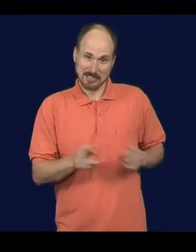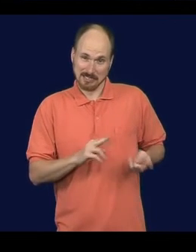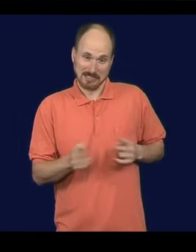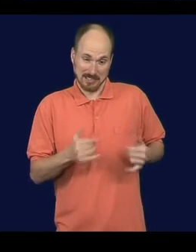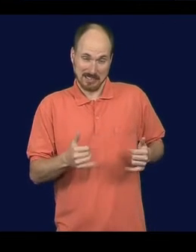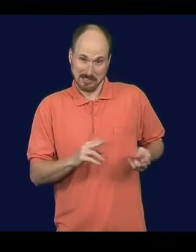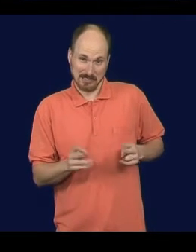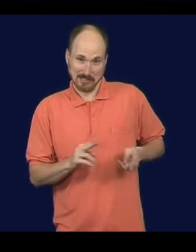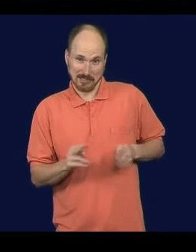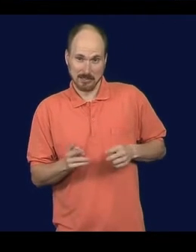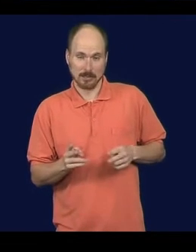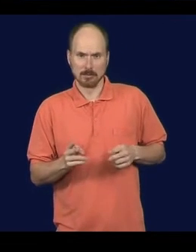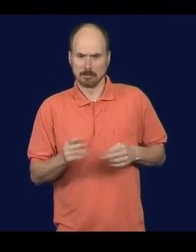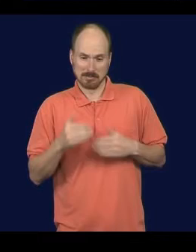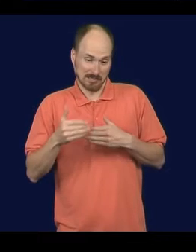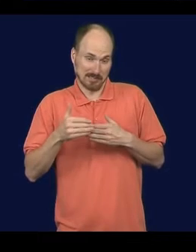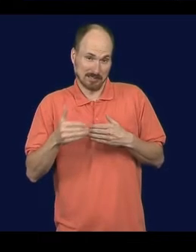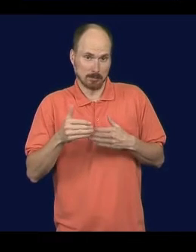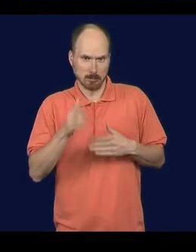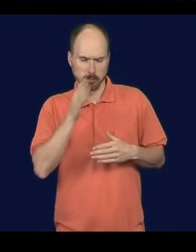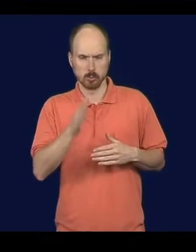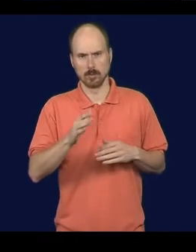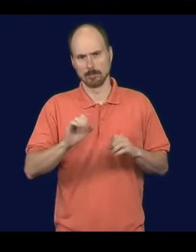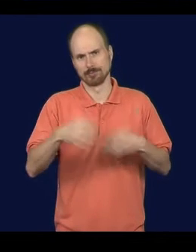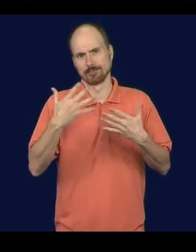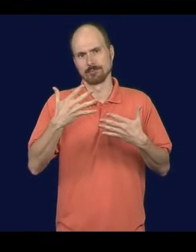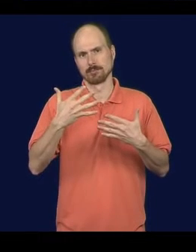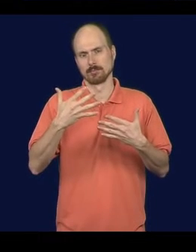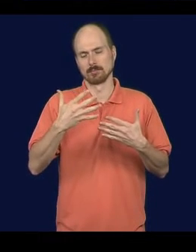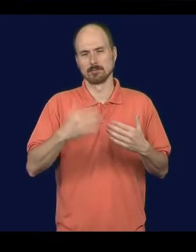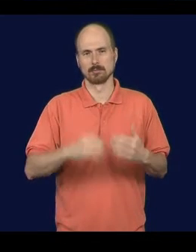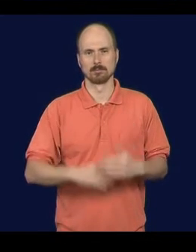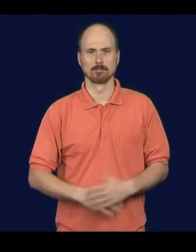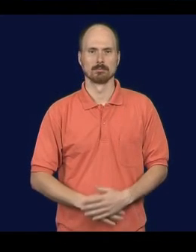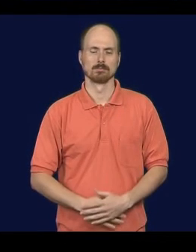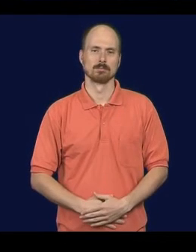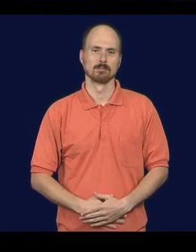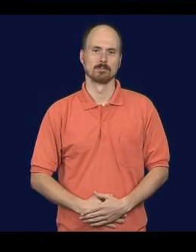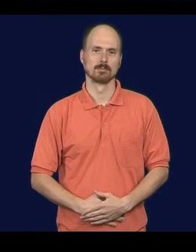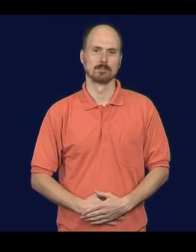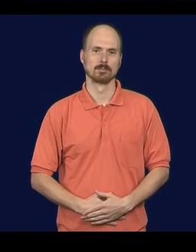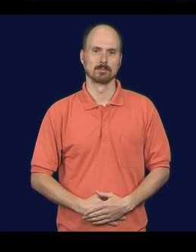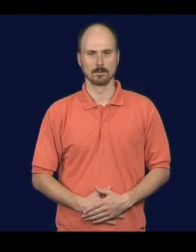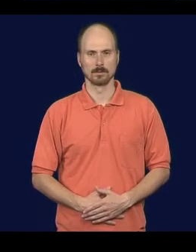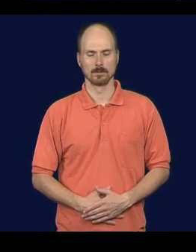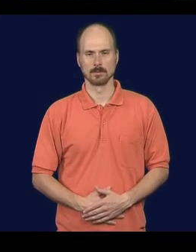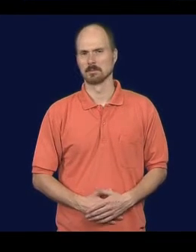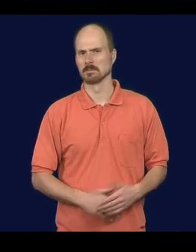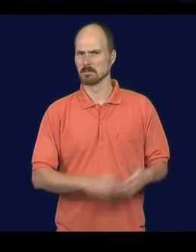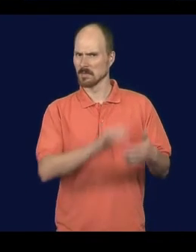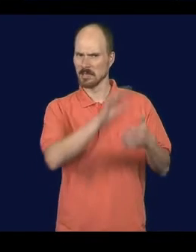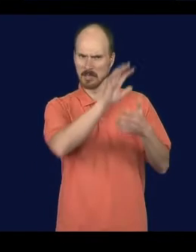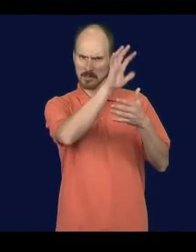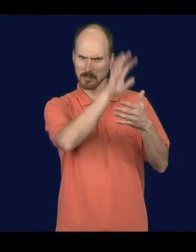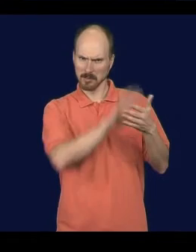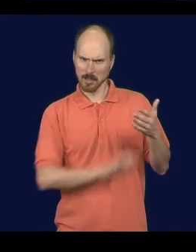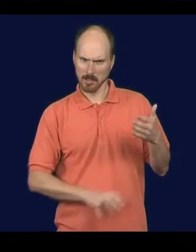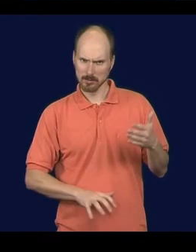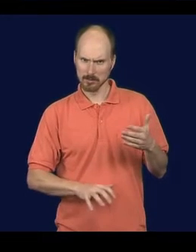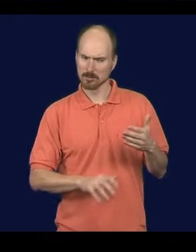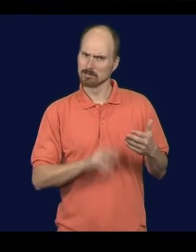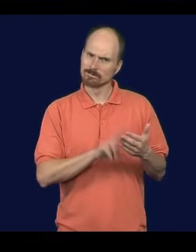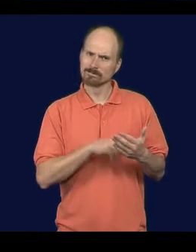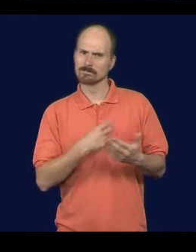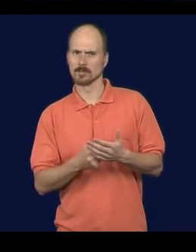A tady už je takový náčrt, jak by to mohlo vypadat s novým senzorem, jelikož náš prototyp jsme